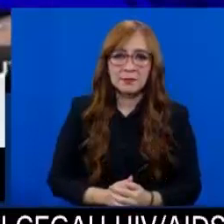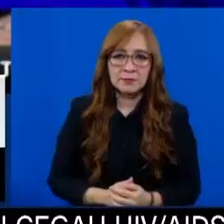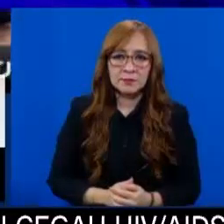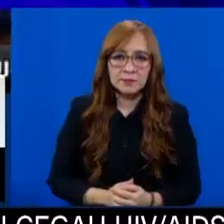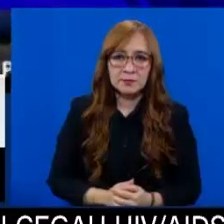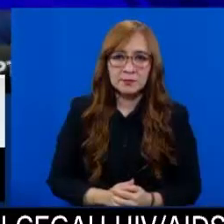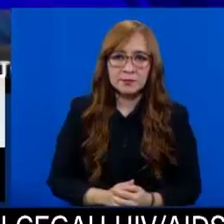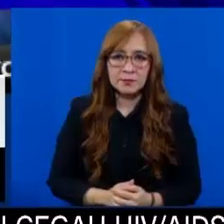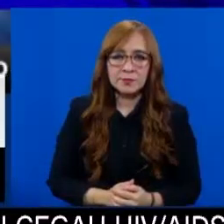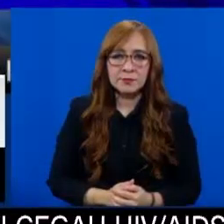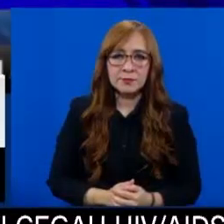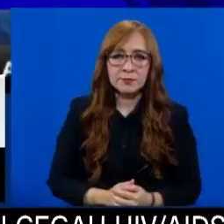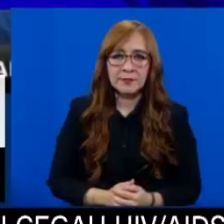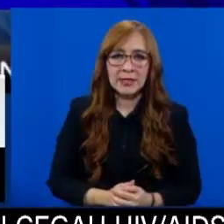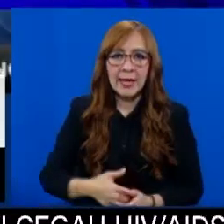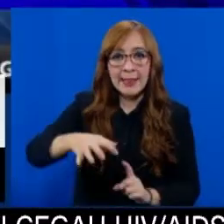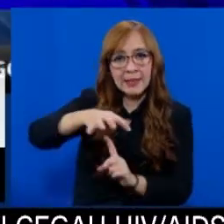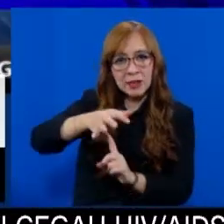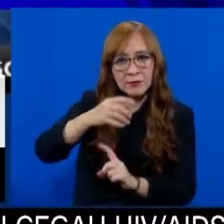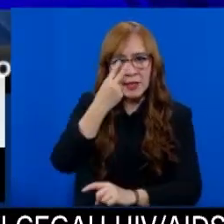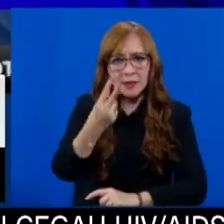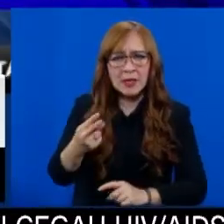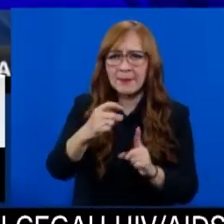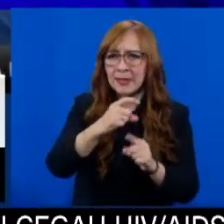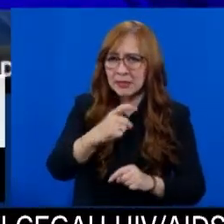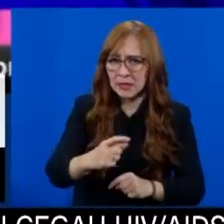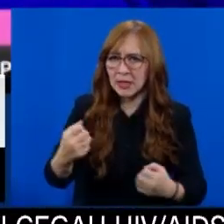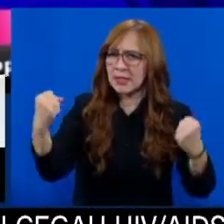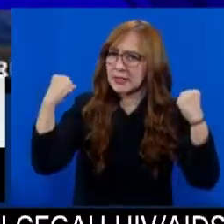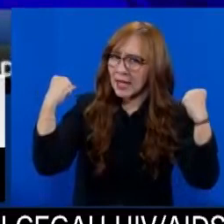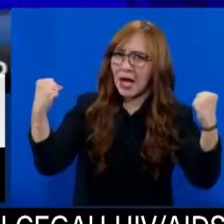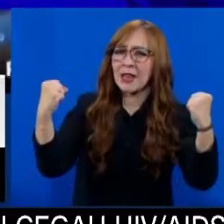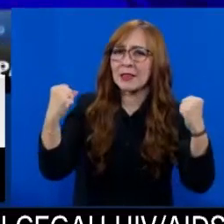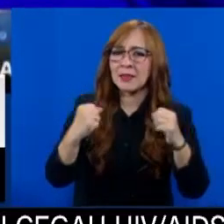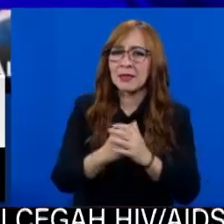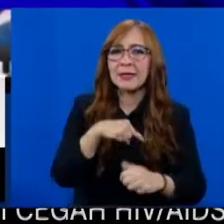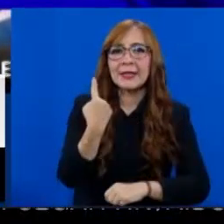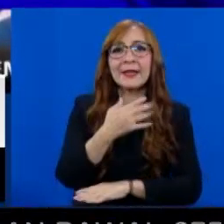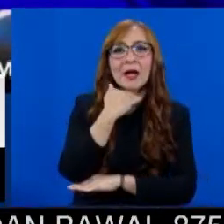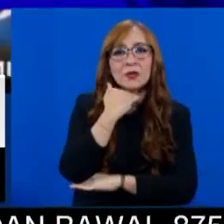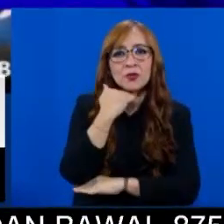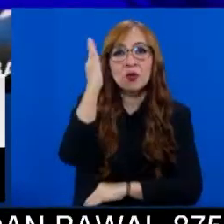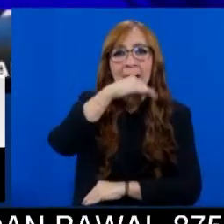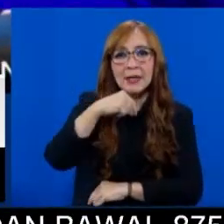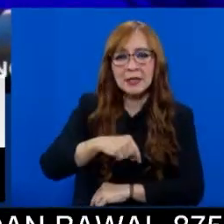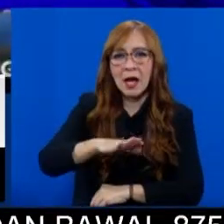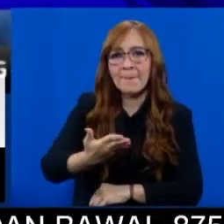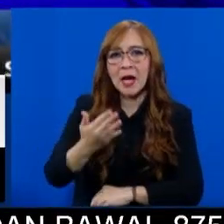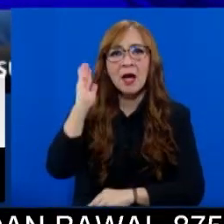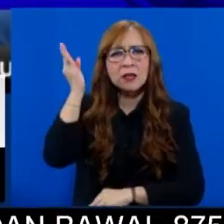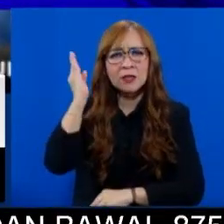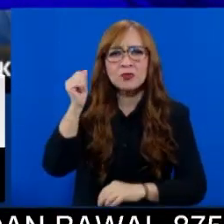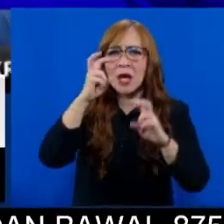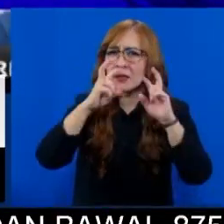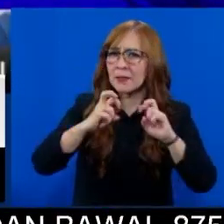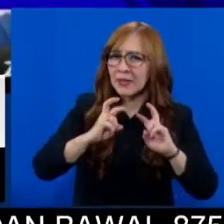lihat di layar kaca televisi tampak Putri dalam kondisi sehat dan ini yang kita akan tunggu hari ini setelah diperiksa apakah Putri